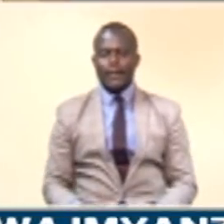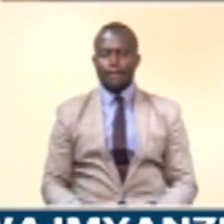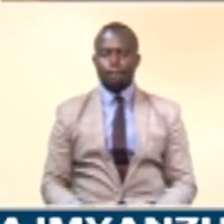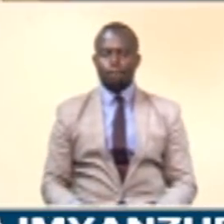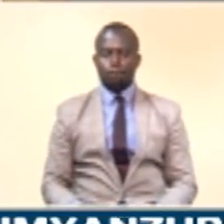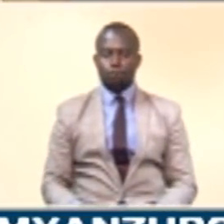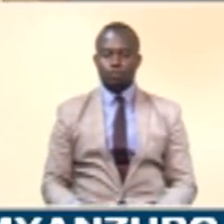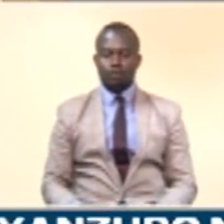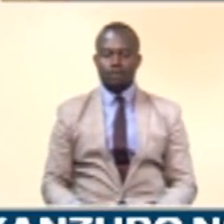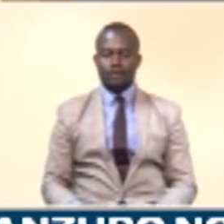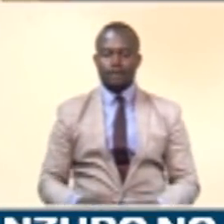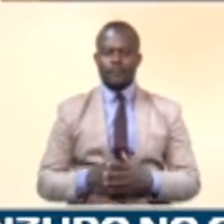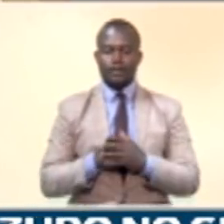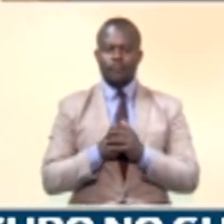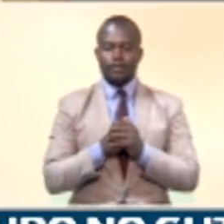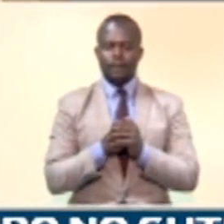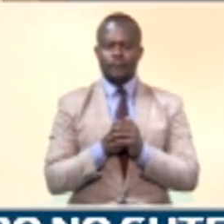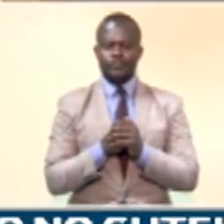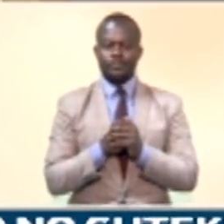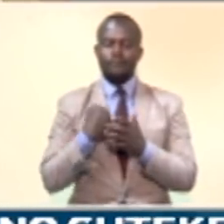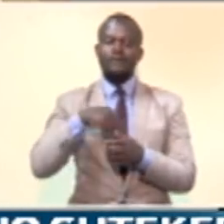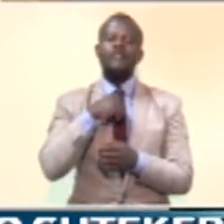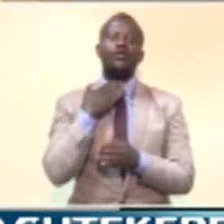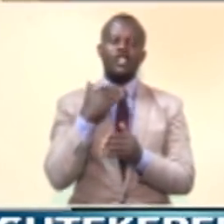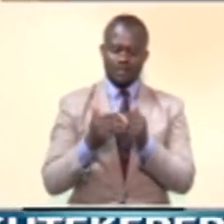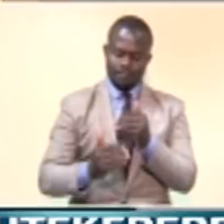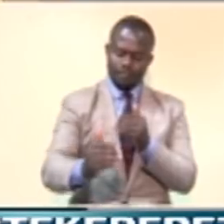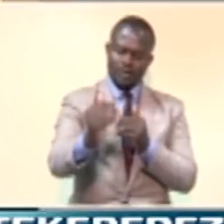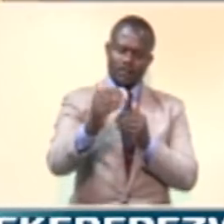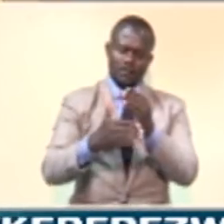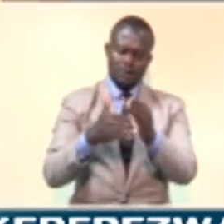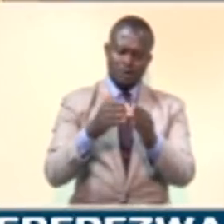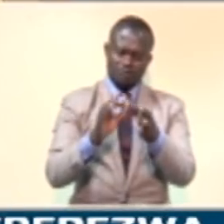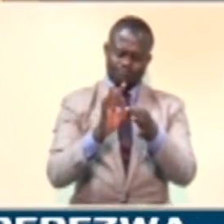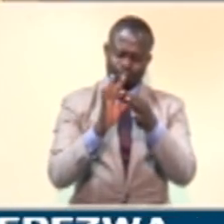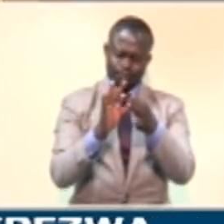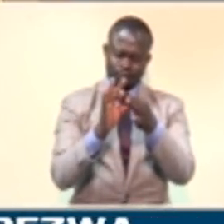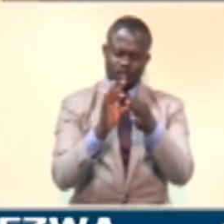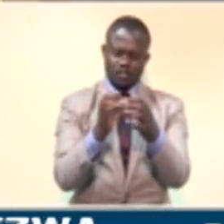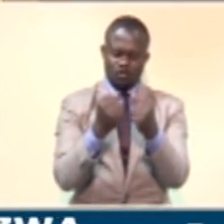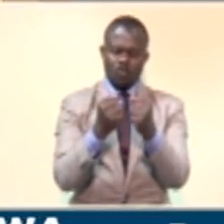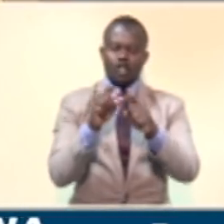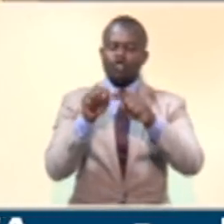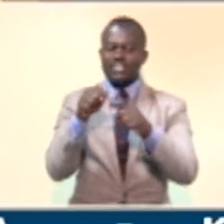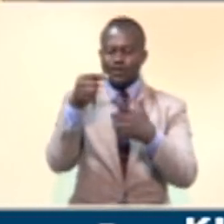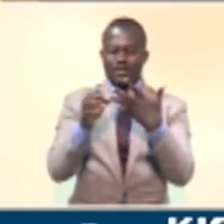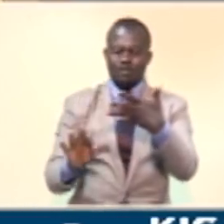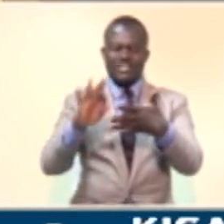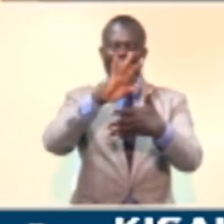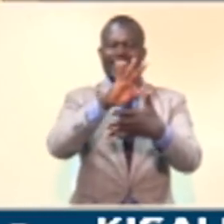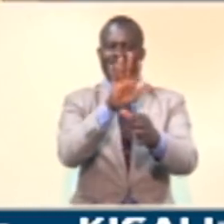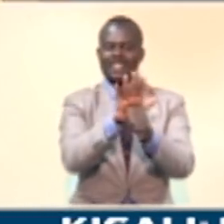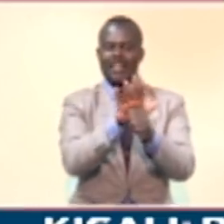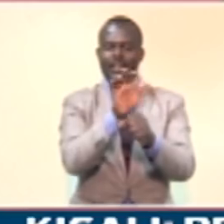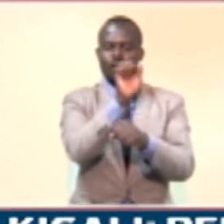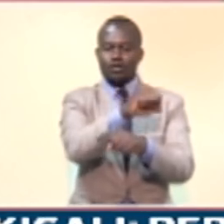strong and sustainable relationship. Turashaka kubaka umubano udadiye kandi urambye bishingiye ku byihutirwa, haba ku Rwanda no ku